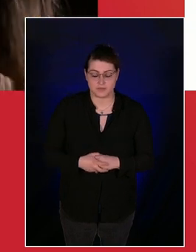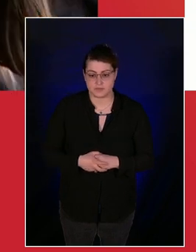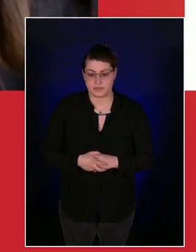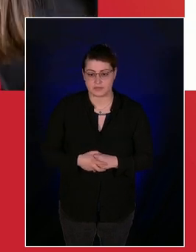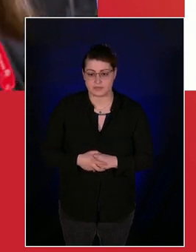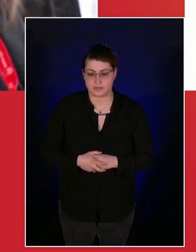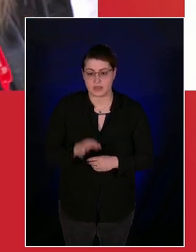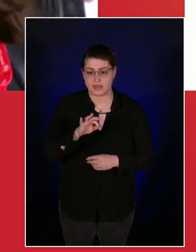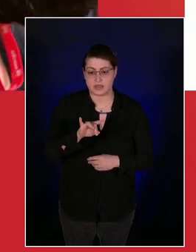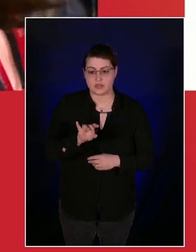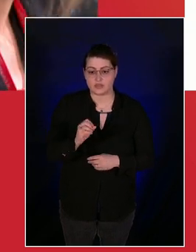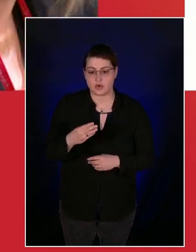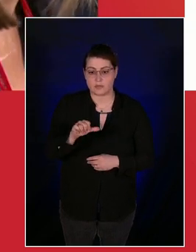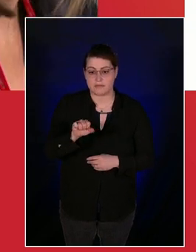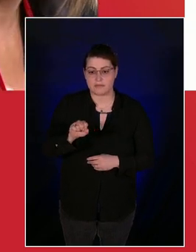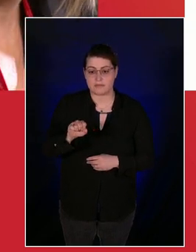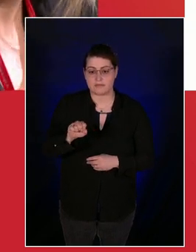et Thomas Vacheron.